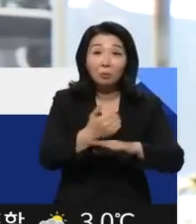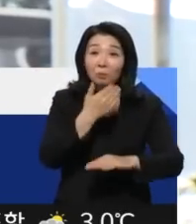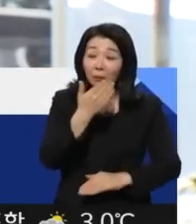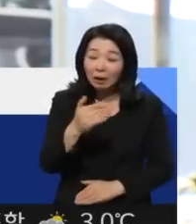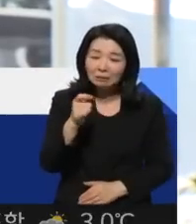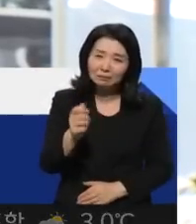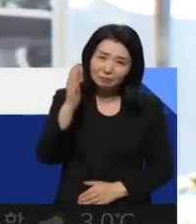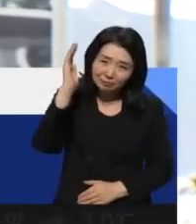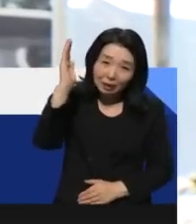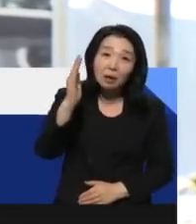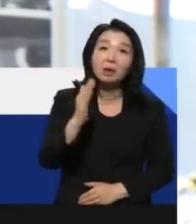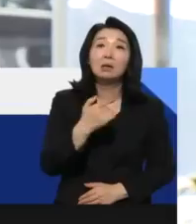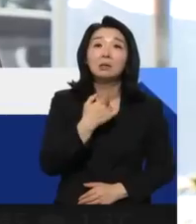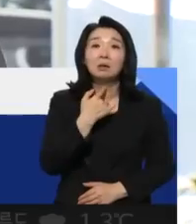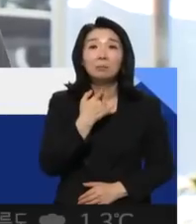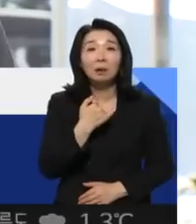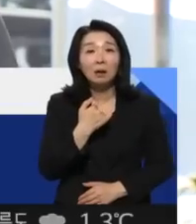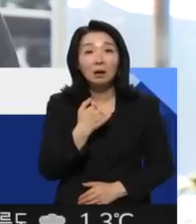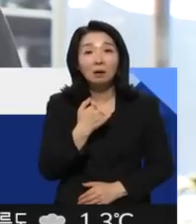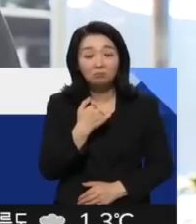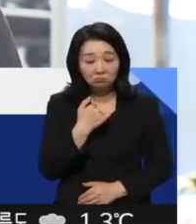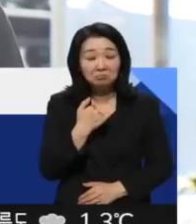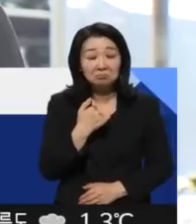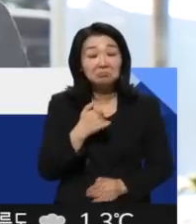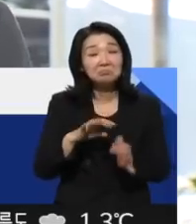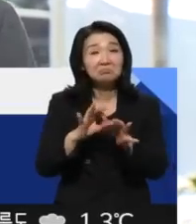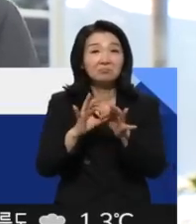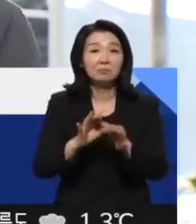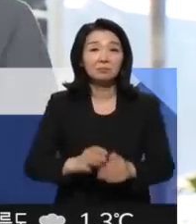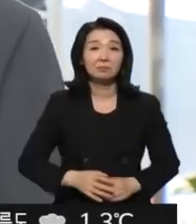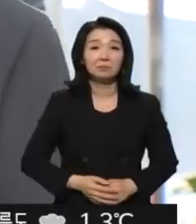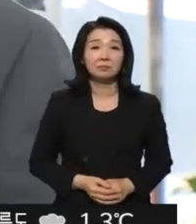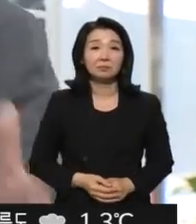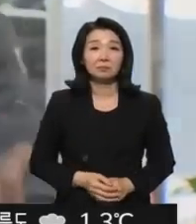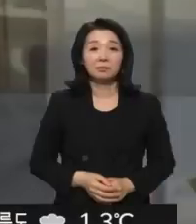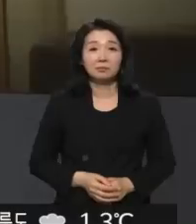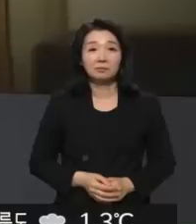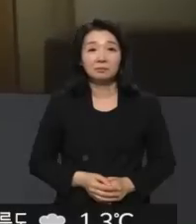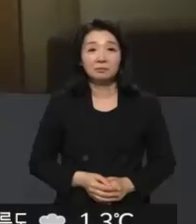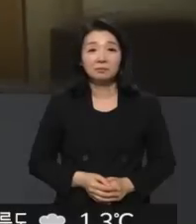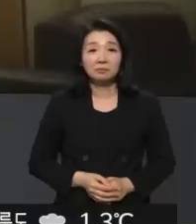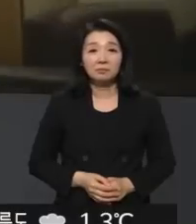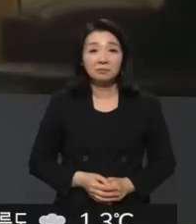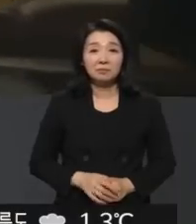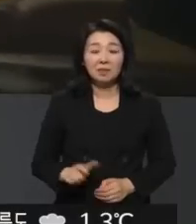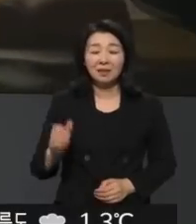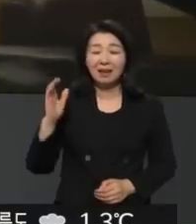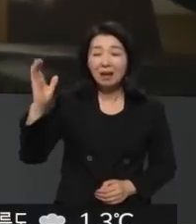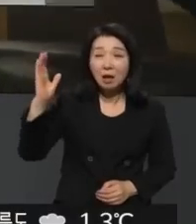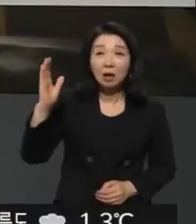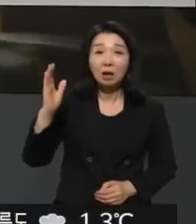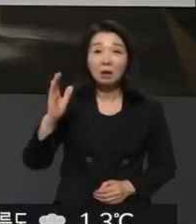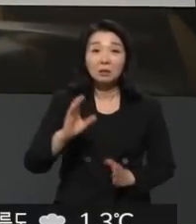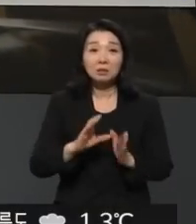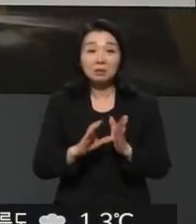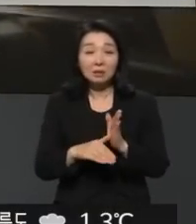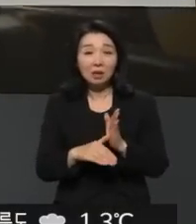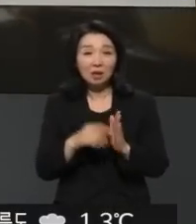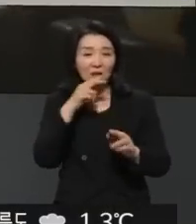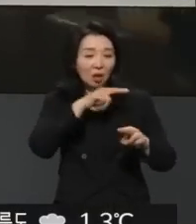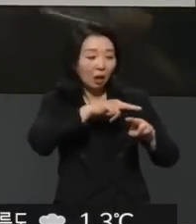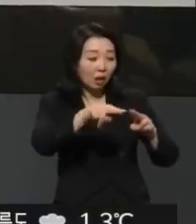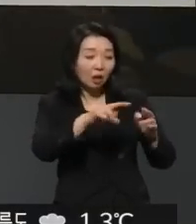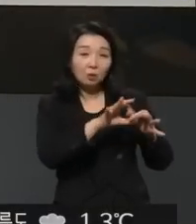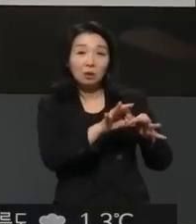늘 해왔고 뭐 그 맥락이라고 보시면 될 것 같습니다. 이런 강경 기조의 일환으로 정유 분야에